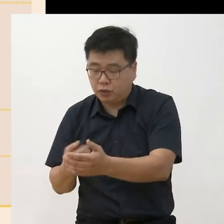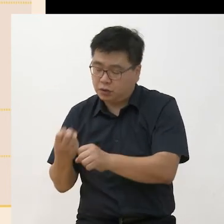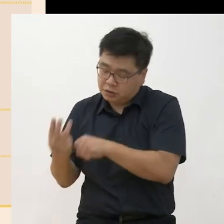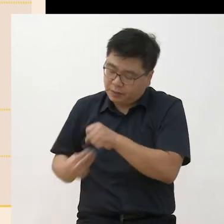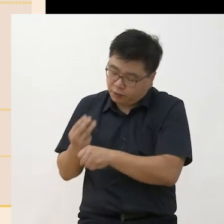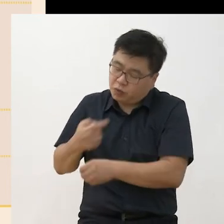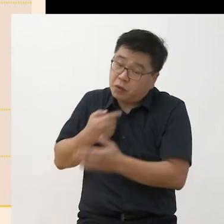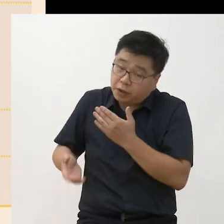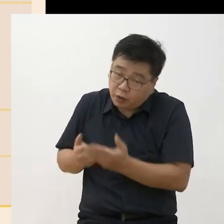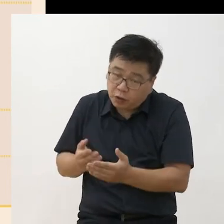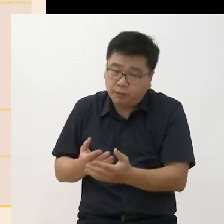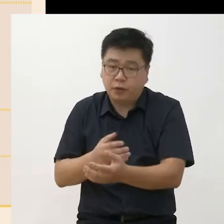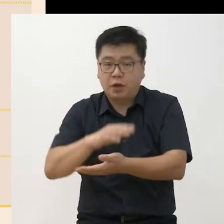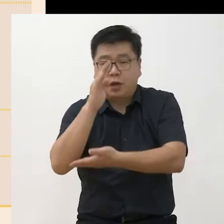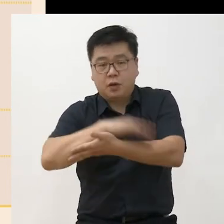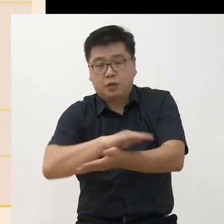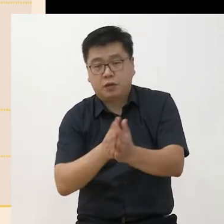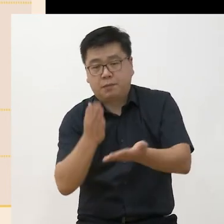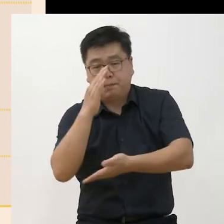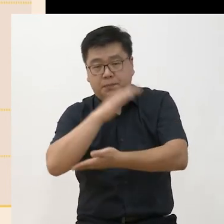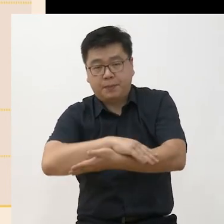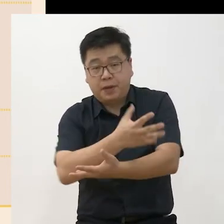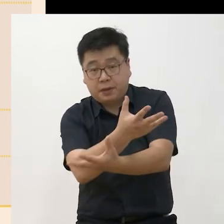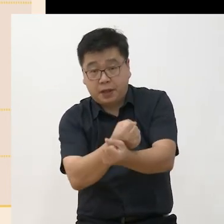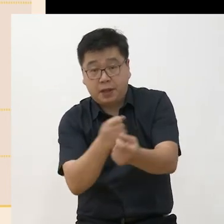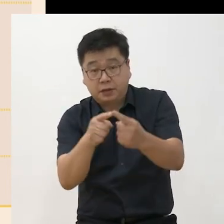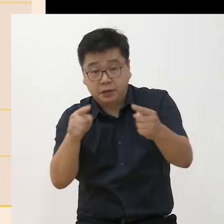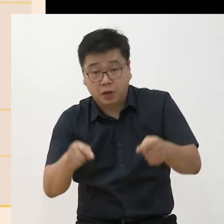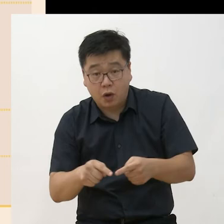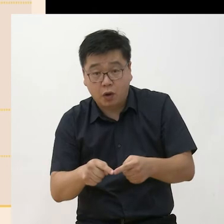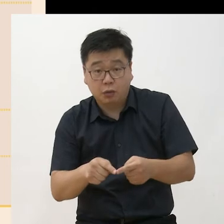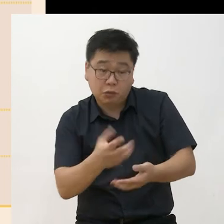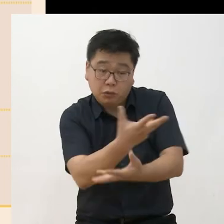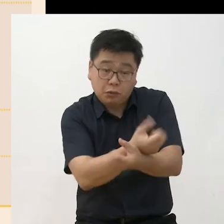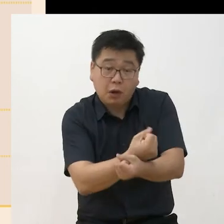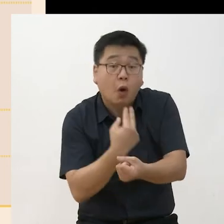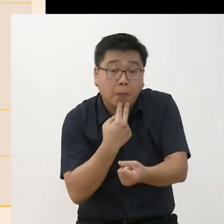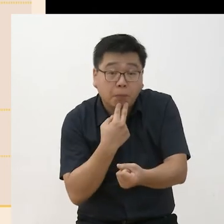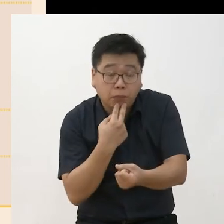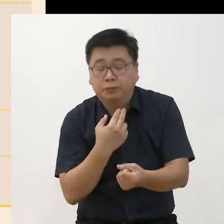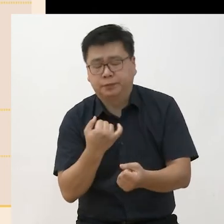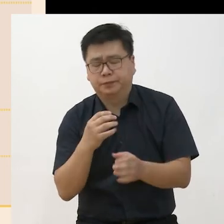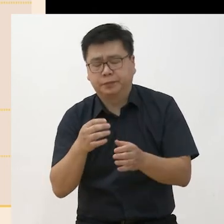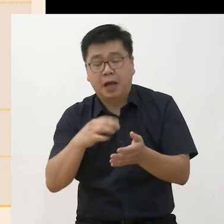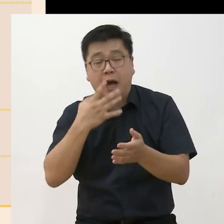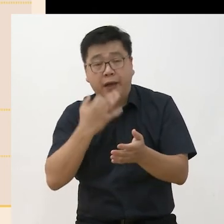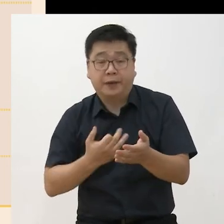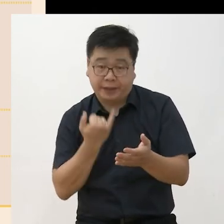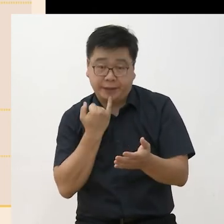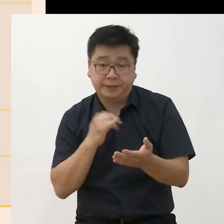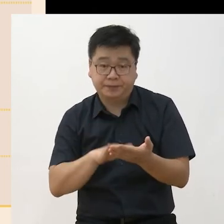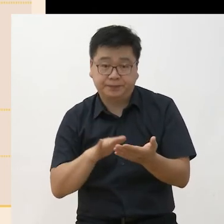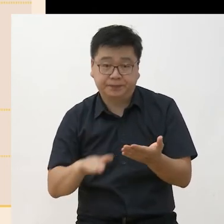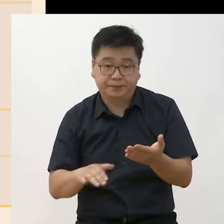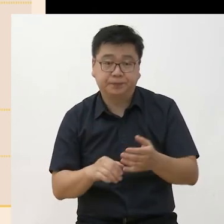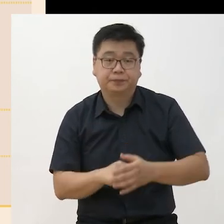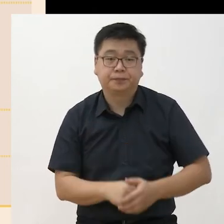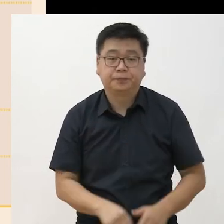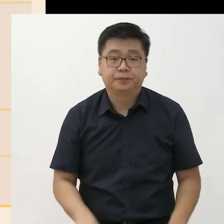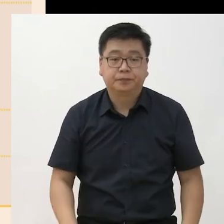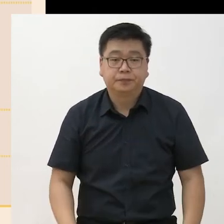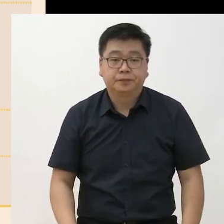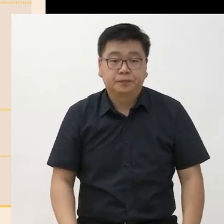그다음에 출판 계약서. 출판 계약서는 뭐 없는 경우에는 제출하지 않으셔도 무방합니다. 예, 이렇게 해서 이제 그